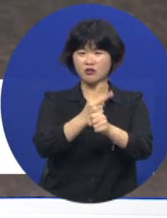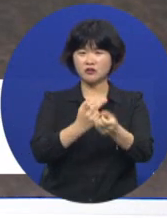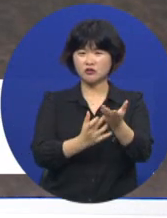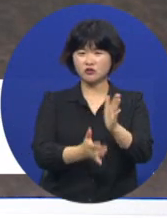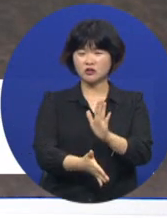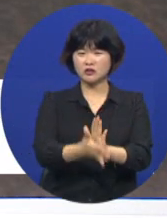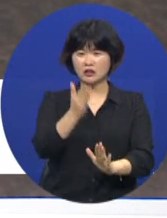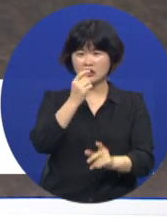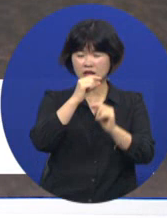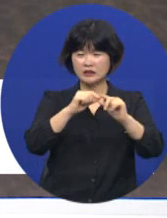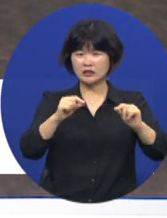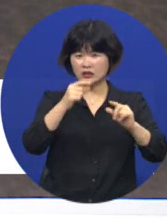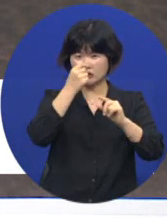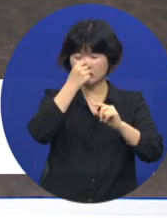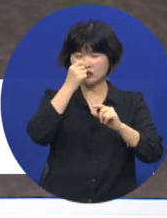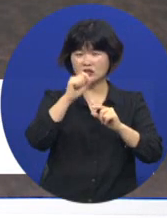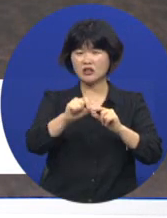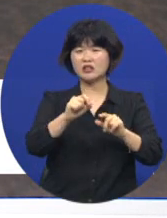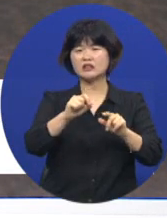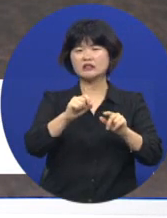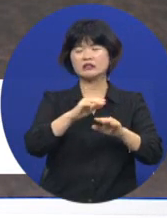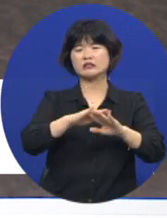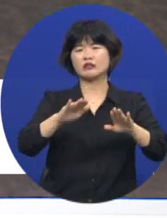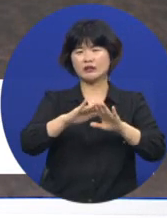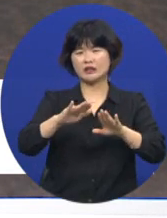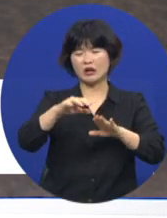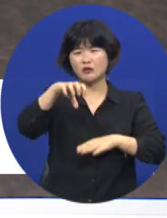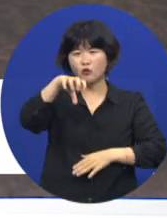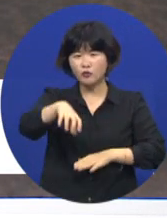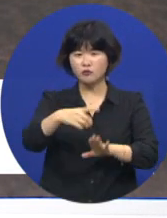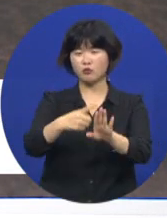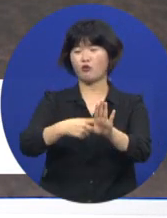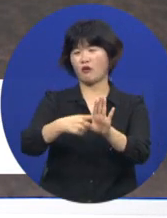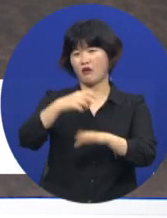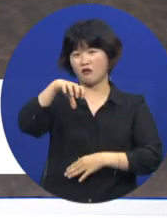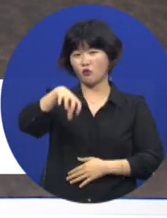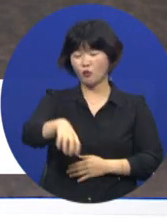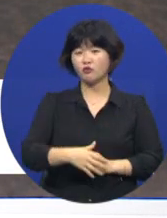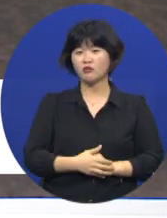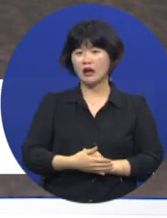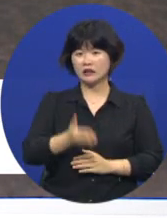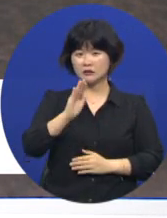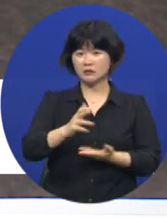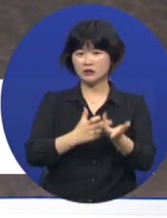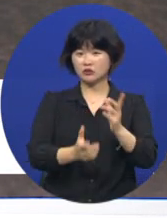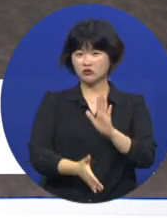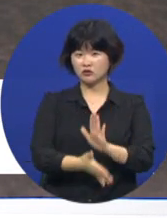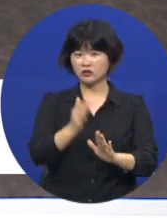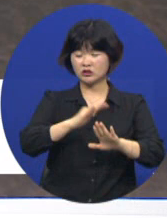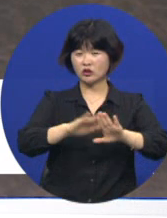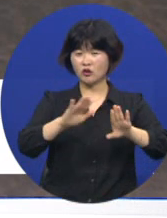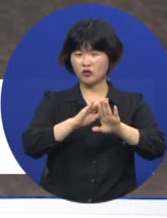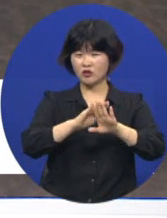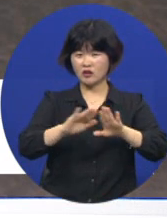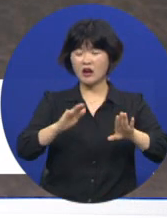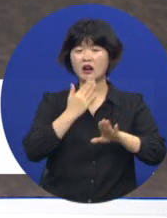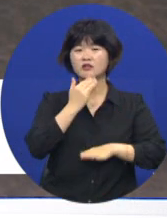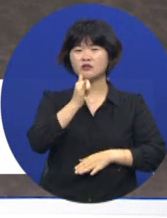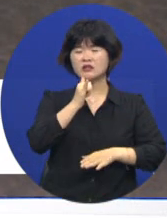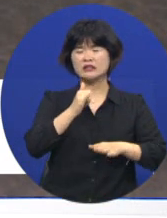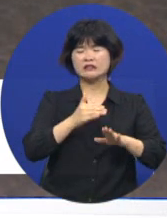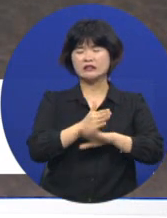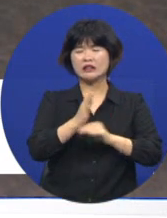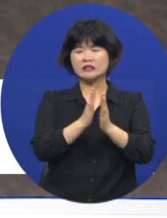제주시에서 발생한 음식물 쓰레기는 봉계동에서 처리를 하게 되는데요. 그런데 제주시가 처리시설 보강 공사를 뒤늦게